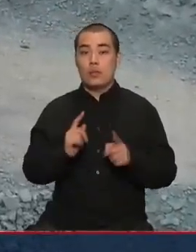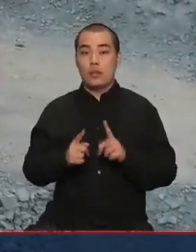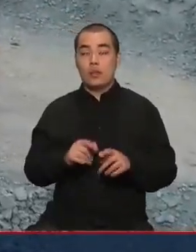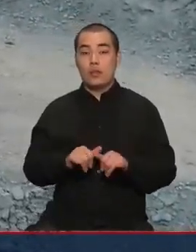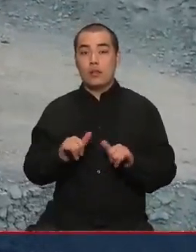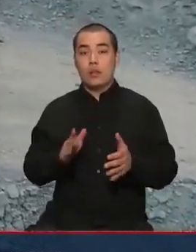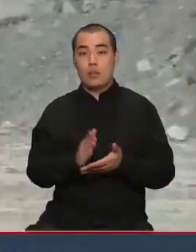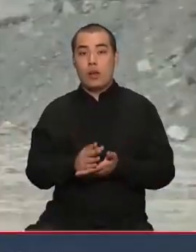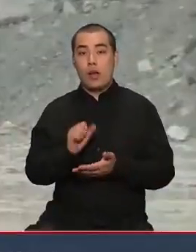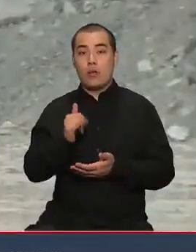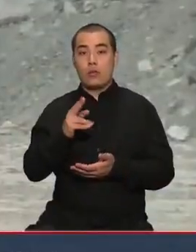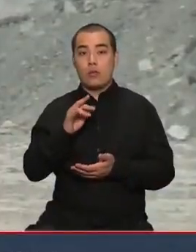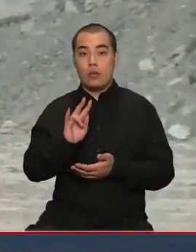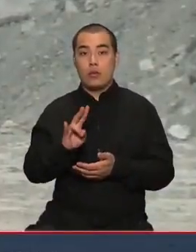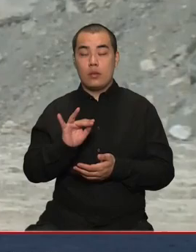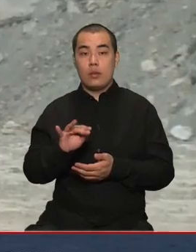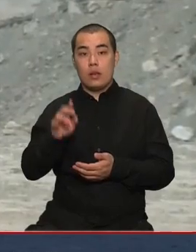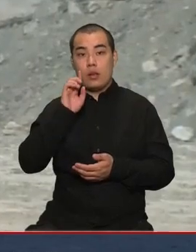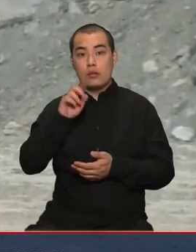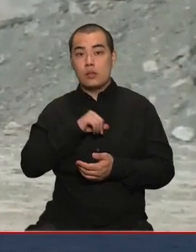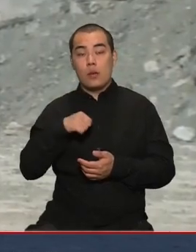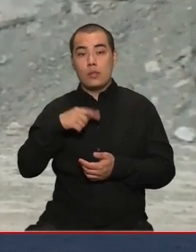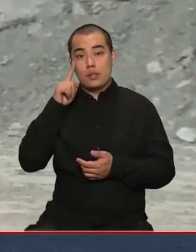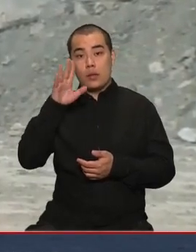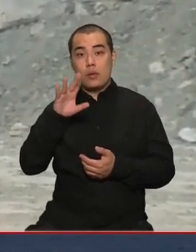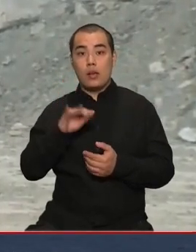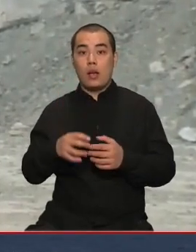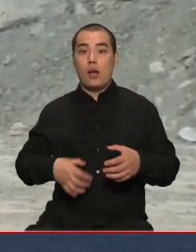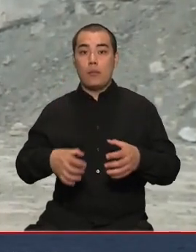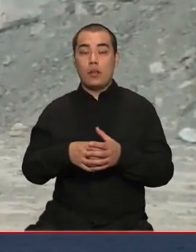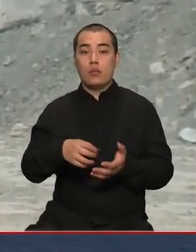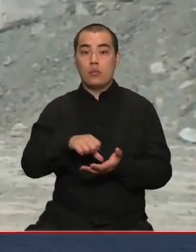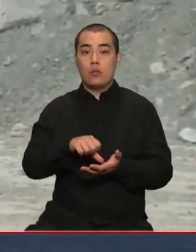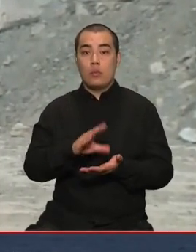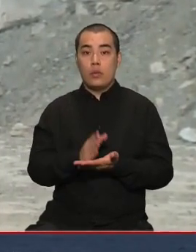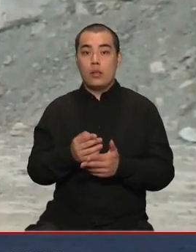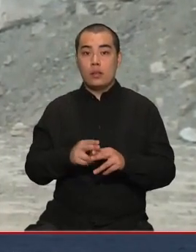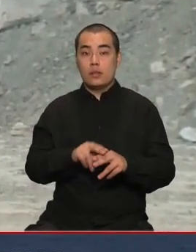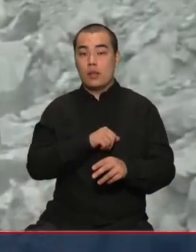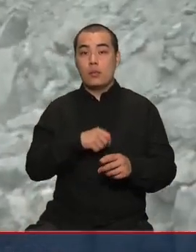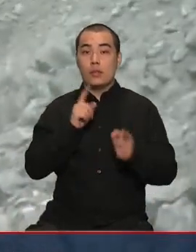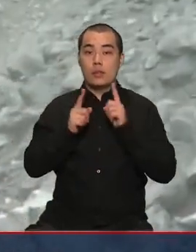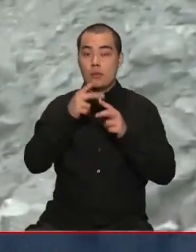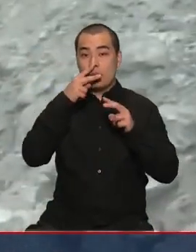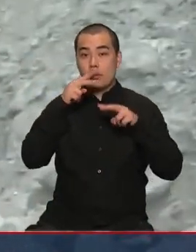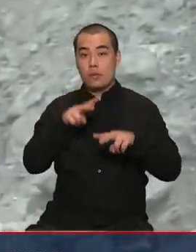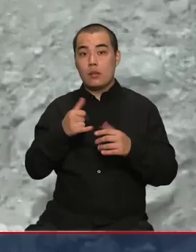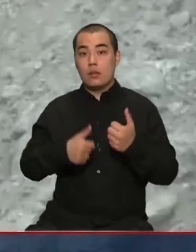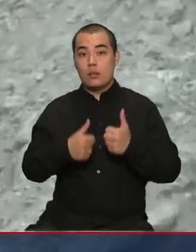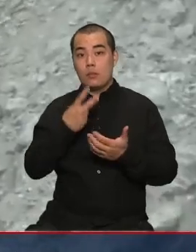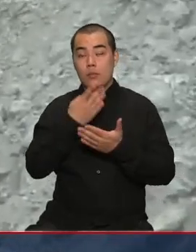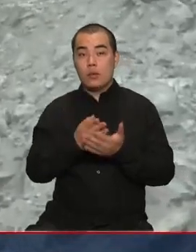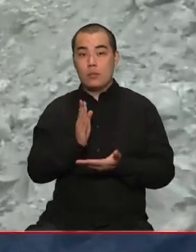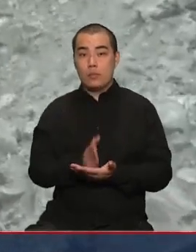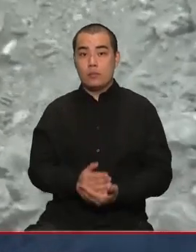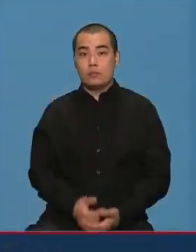арттырды. Аукциондарға әлемге әйгілі ірі компаниялар қатысуға ниетті. Бұл кен орындарын зерттеуде бәсекенің арта түскенін